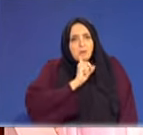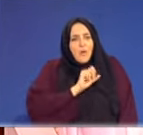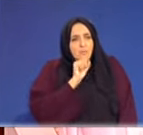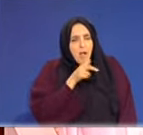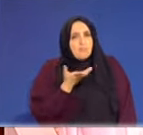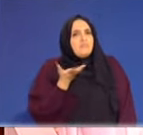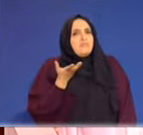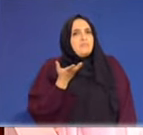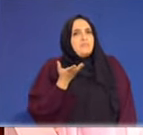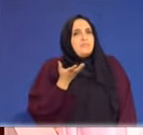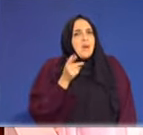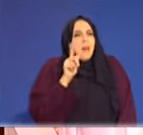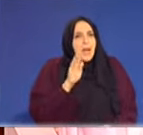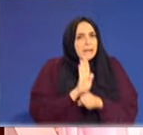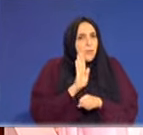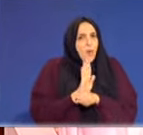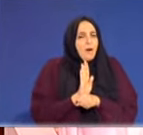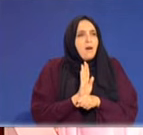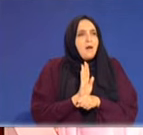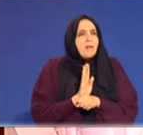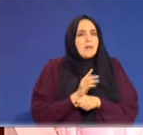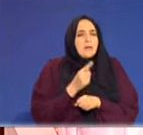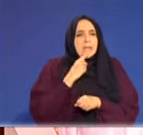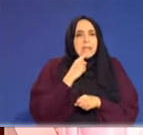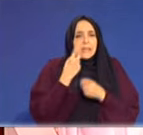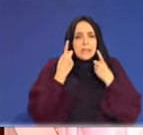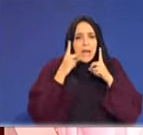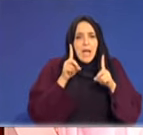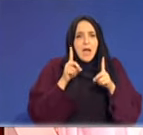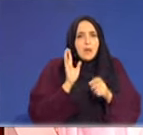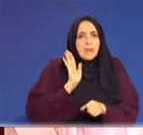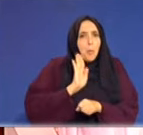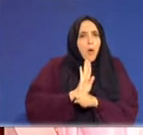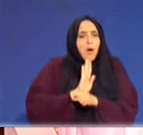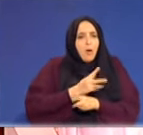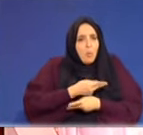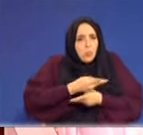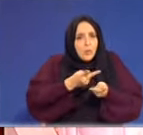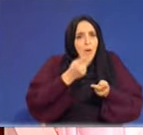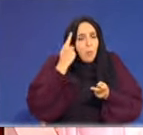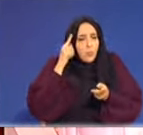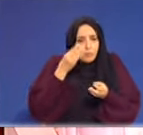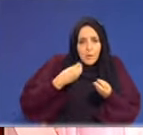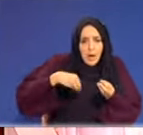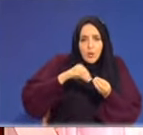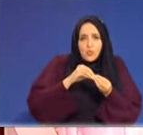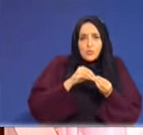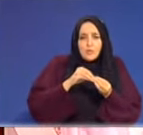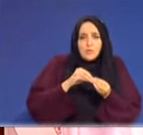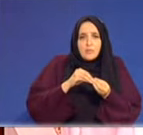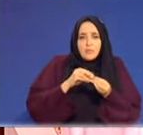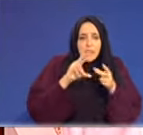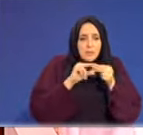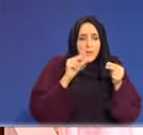ساري المفعول وهناك شهود يقدمون شهاداتهم من أجل إبراز الحقيقة،